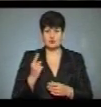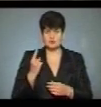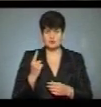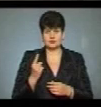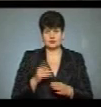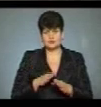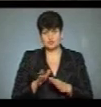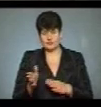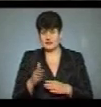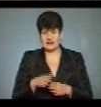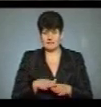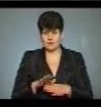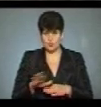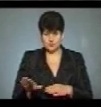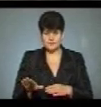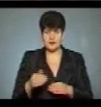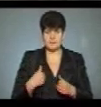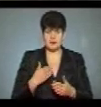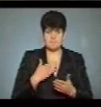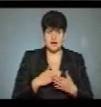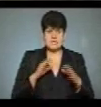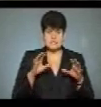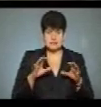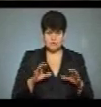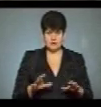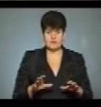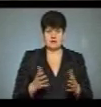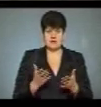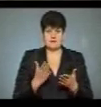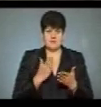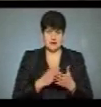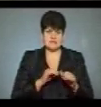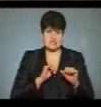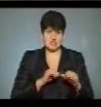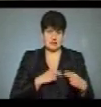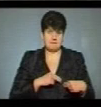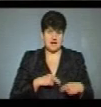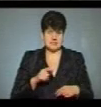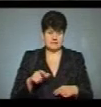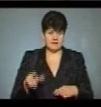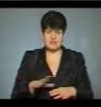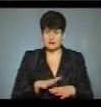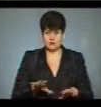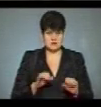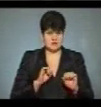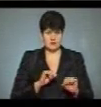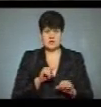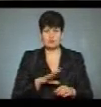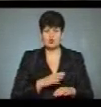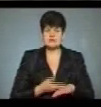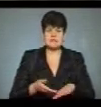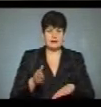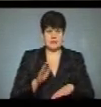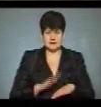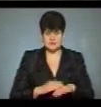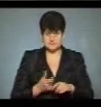не виконуються. Тобто ми мали законодавство, яке ніби мало захищати працівників, але вони не були захищені, тому що воно було надто складне.